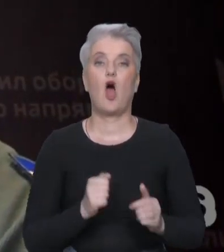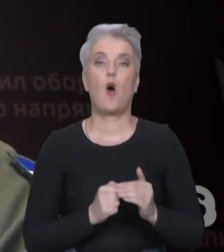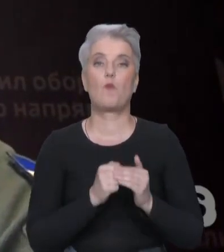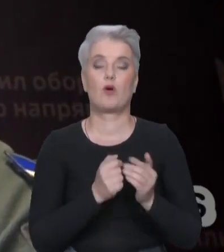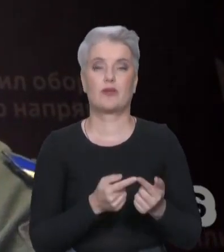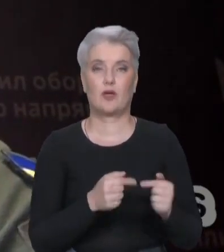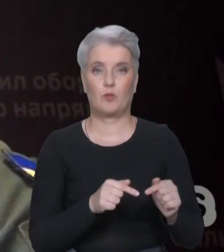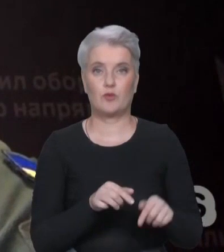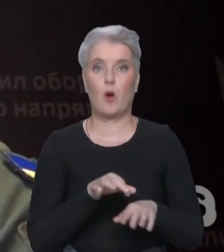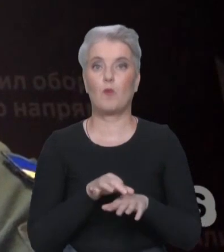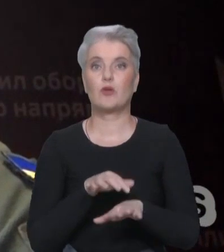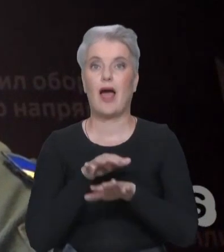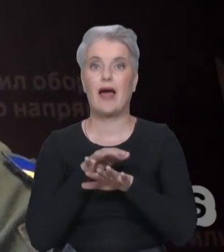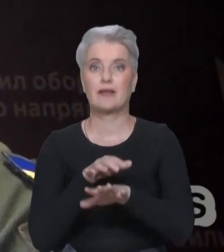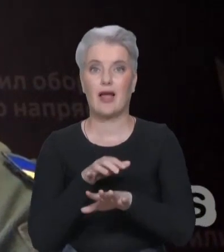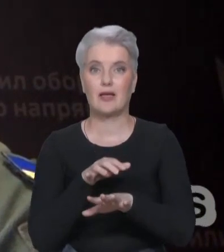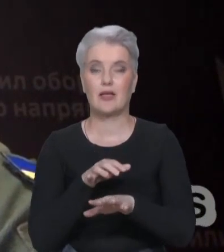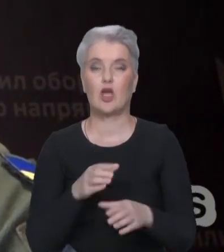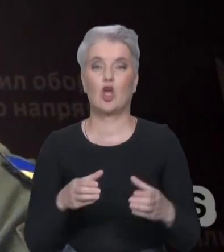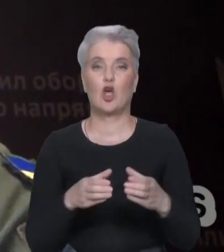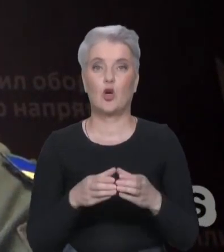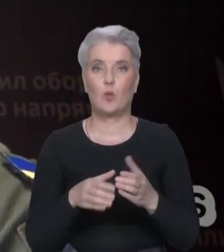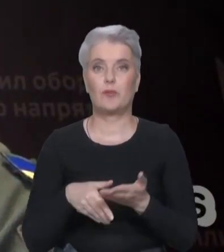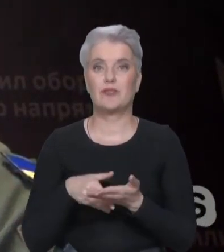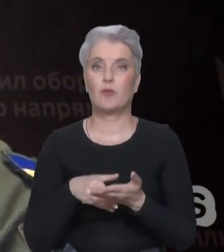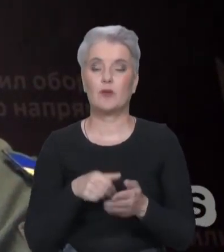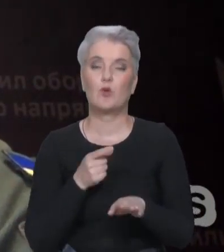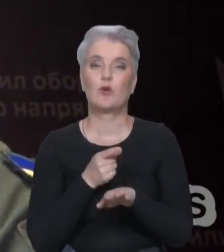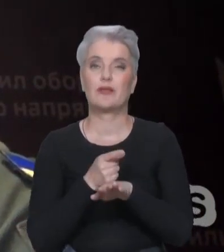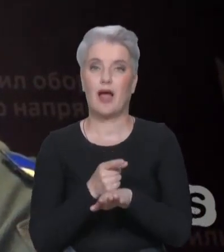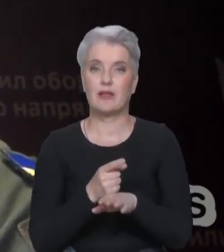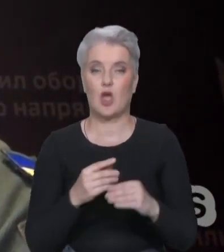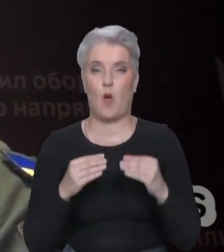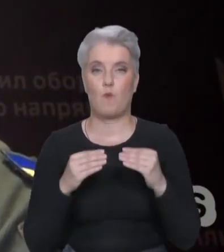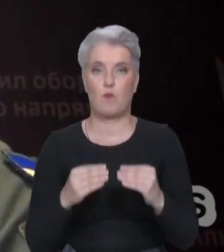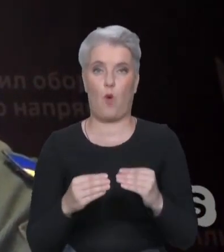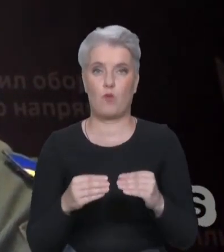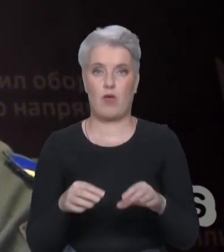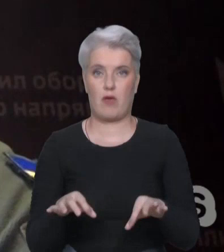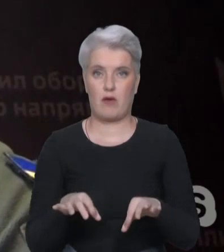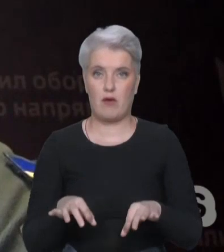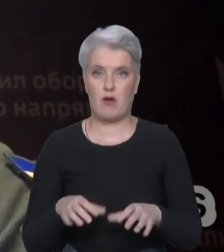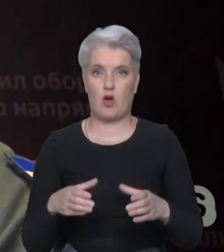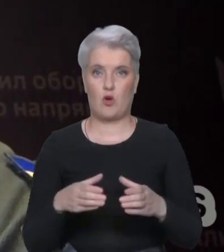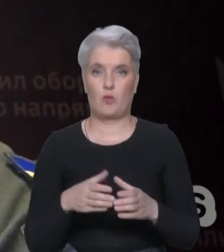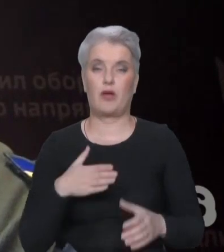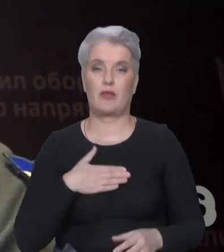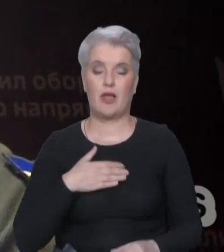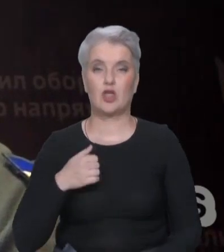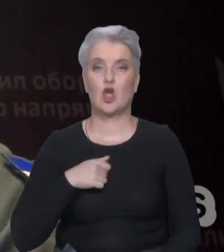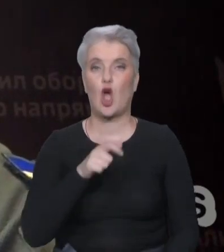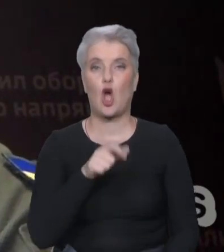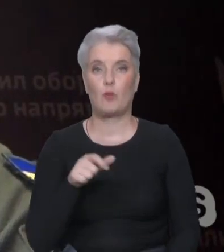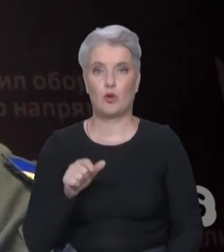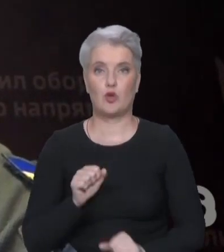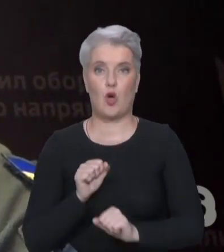контратаки штурмовими групами, маючи підтримку танків та бронегруп. Наші оборонці утримують рубежі та дають гідну